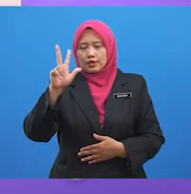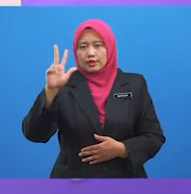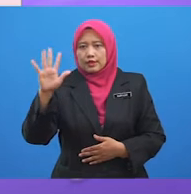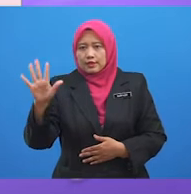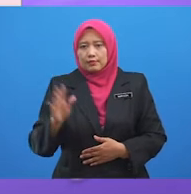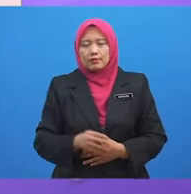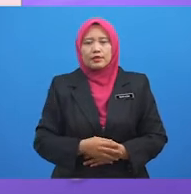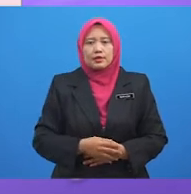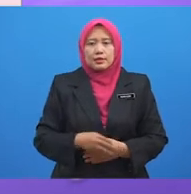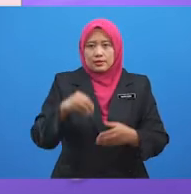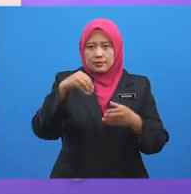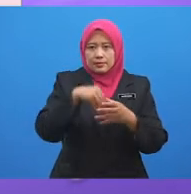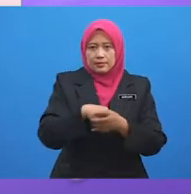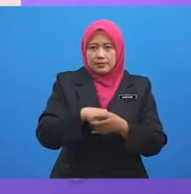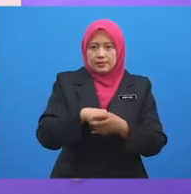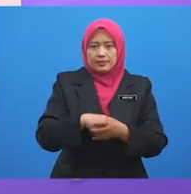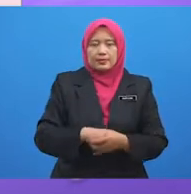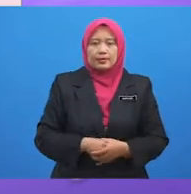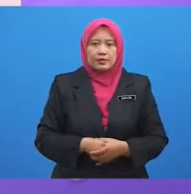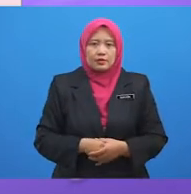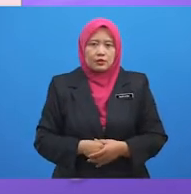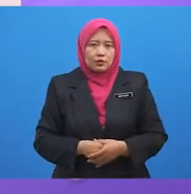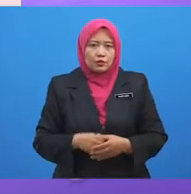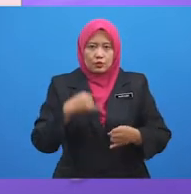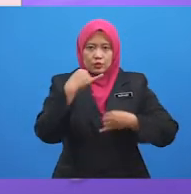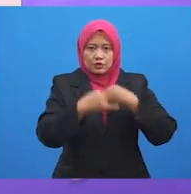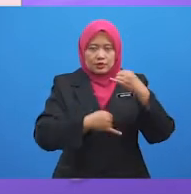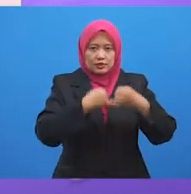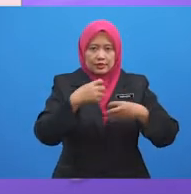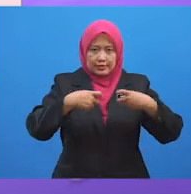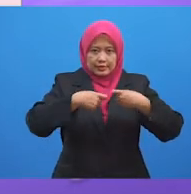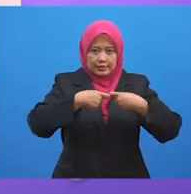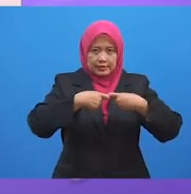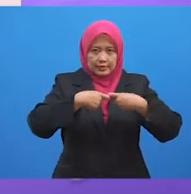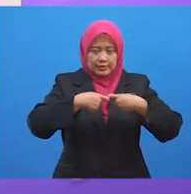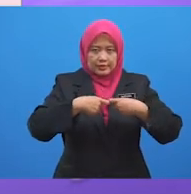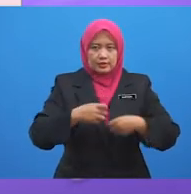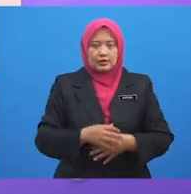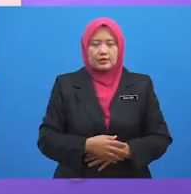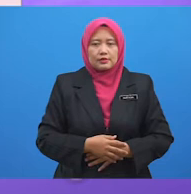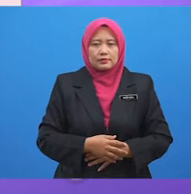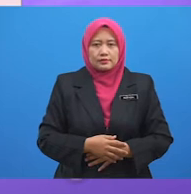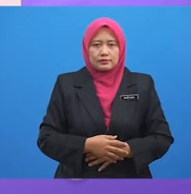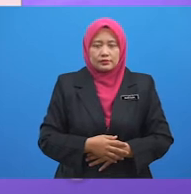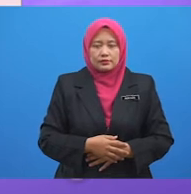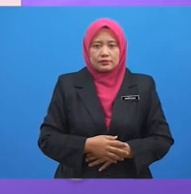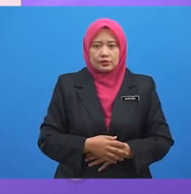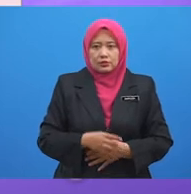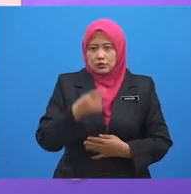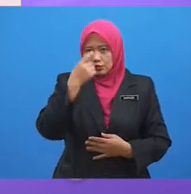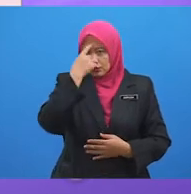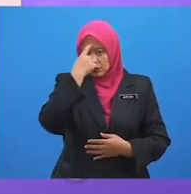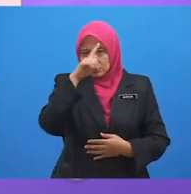235 digunakan dalam bidang penjanaan tenaga elektrik. Ia